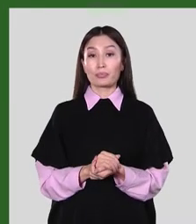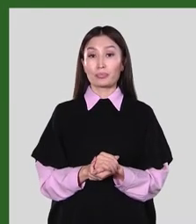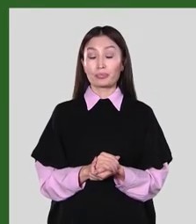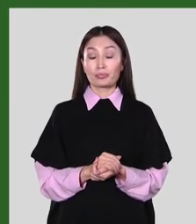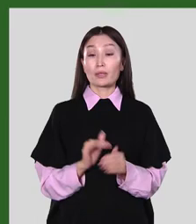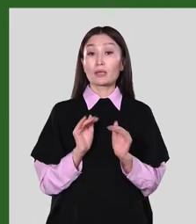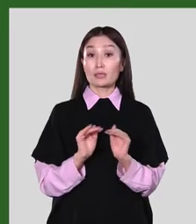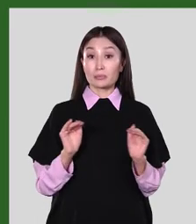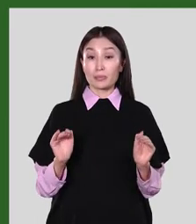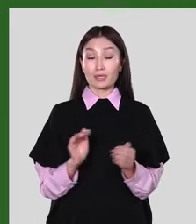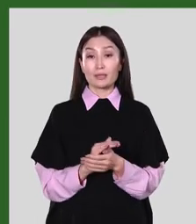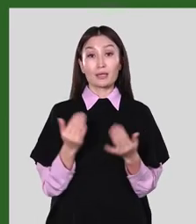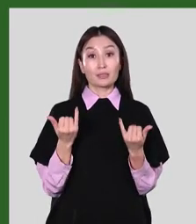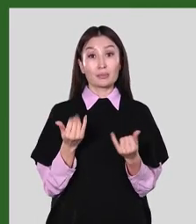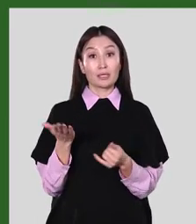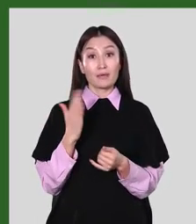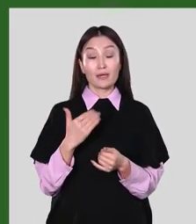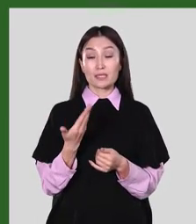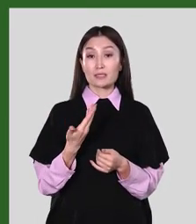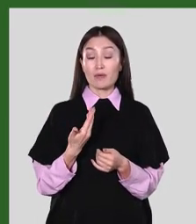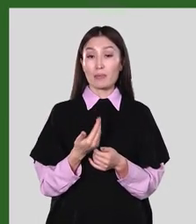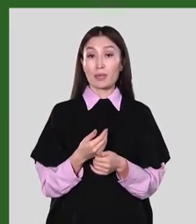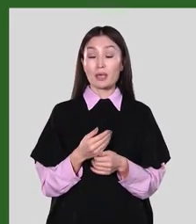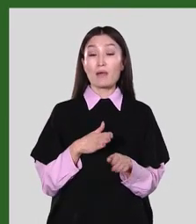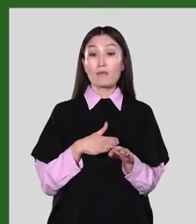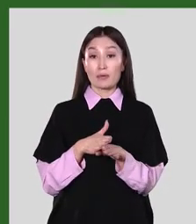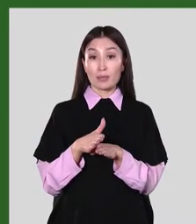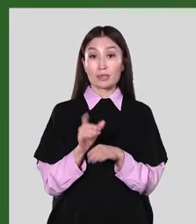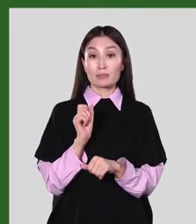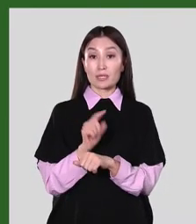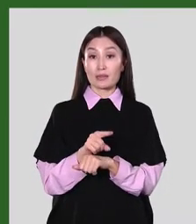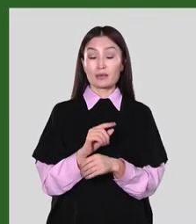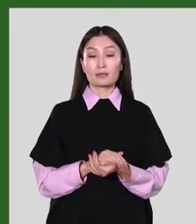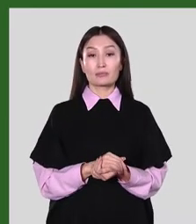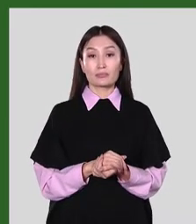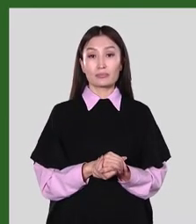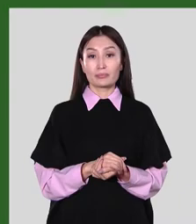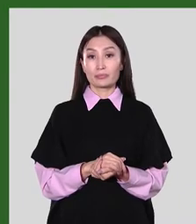ребята а теперь давайте с вами выполним задание